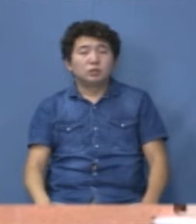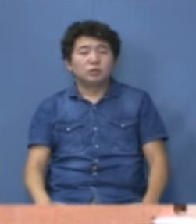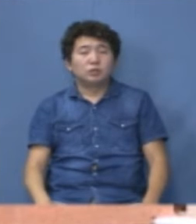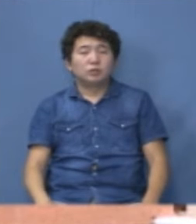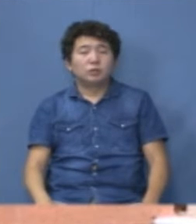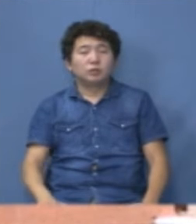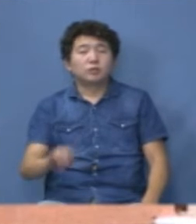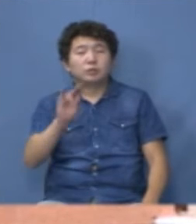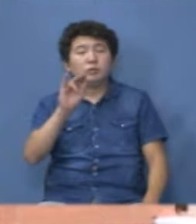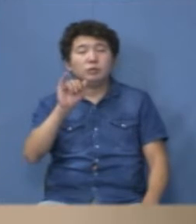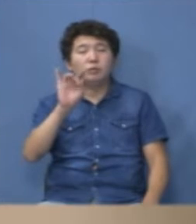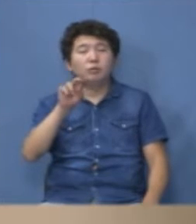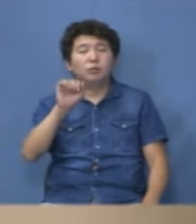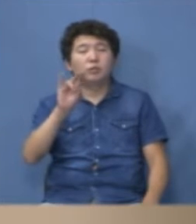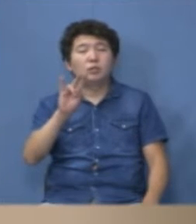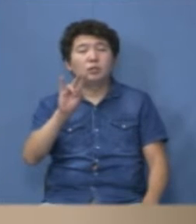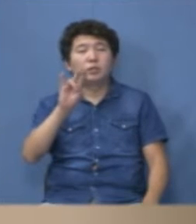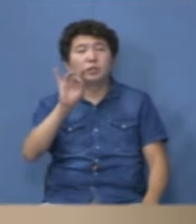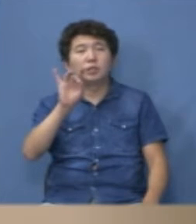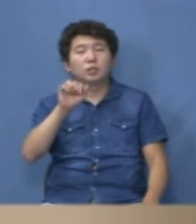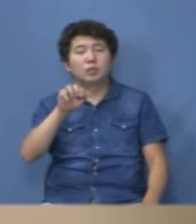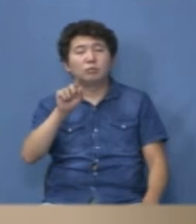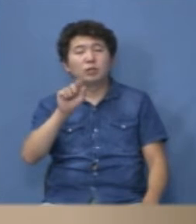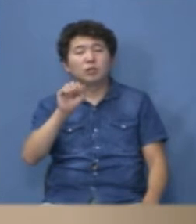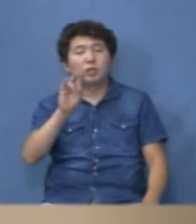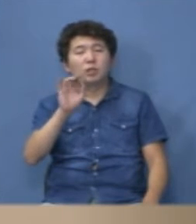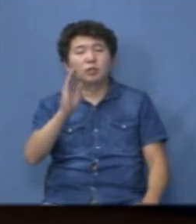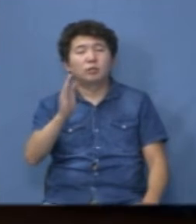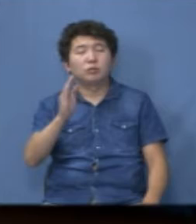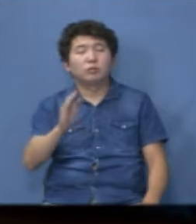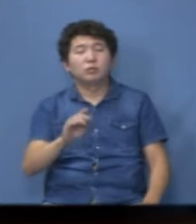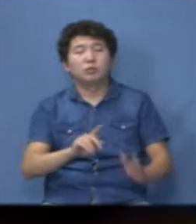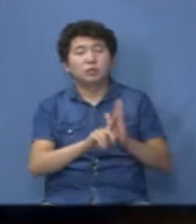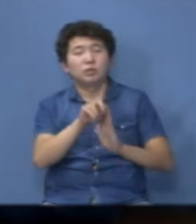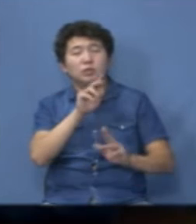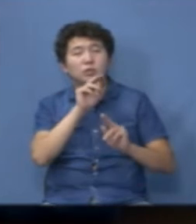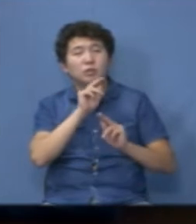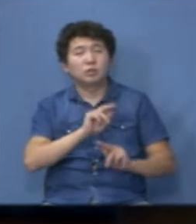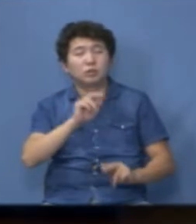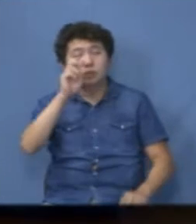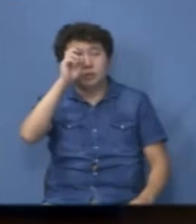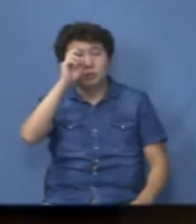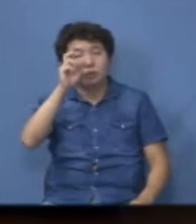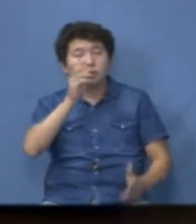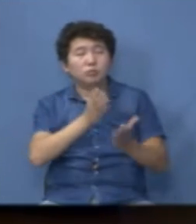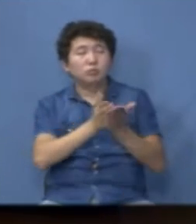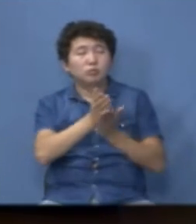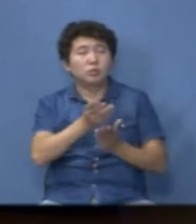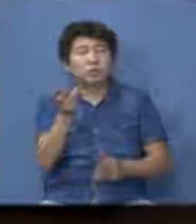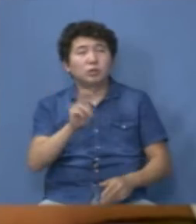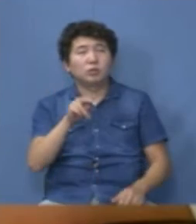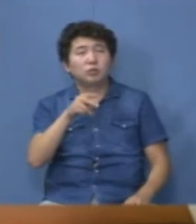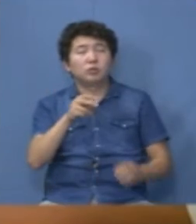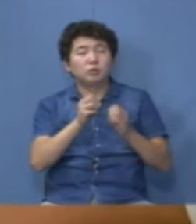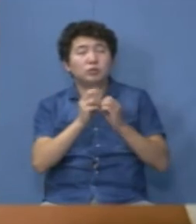Нурлан Рамазанов начал свою трудовую деятельность в качестве техника в одном из товариществ областного центра. На государственную службу пришел в